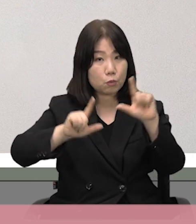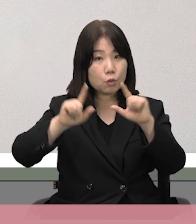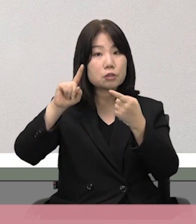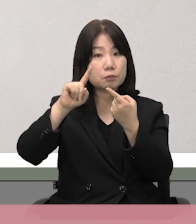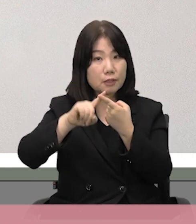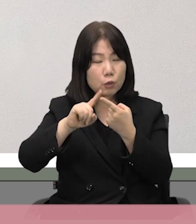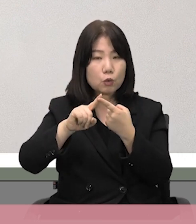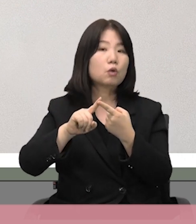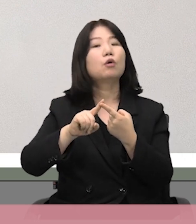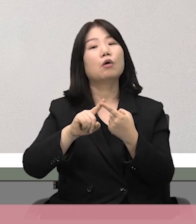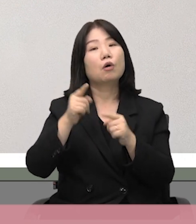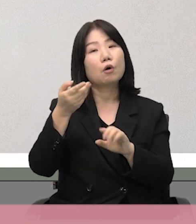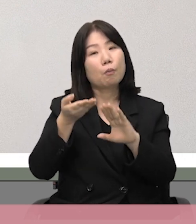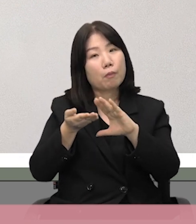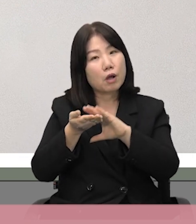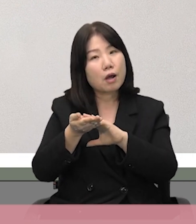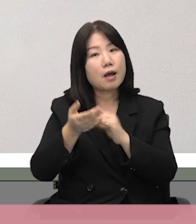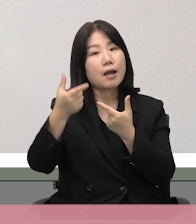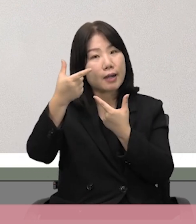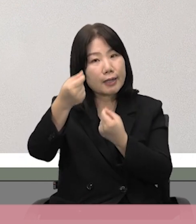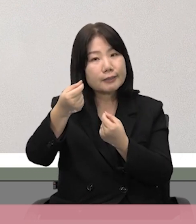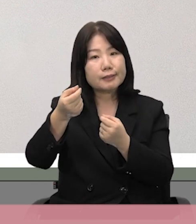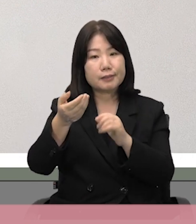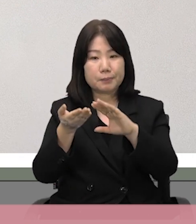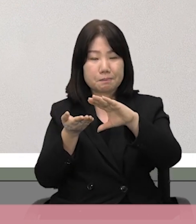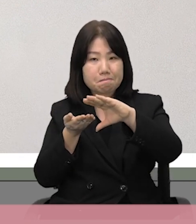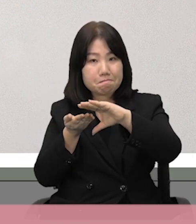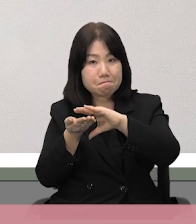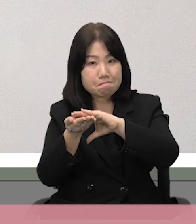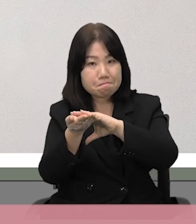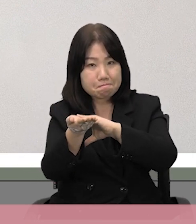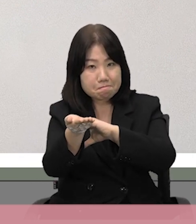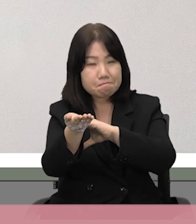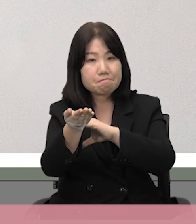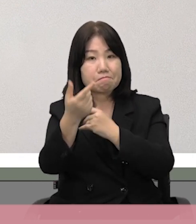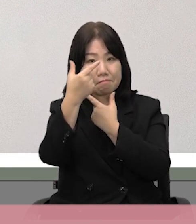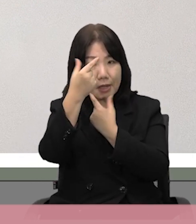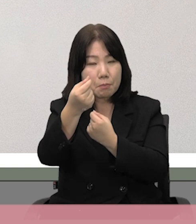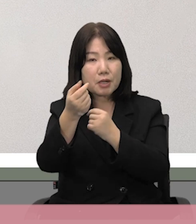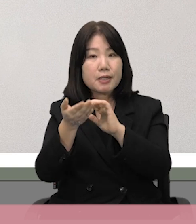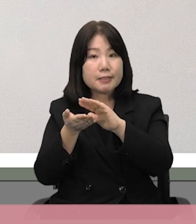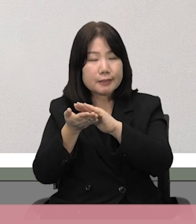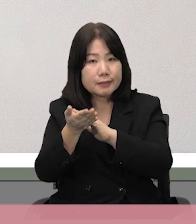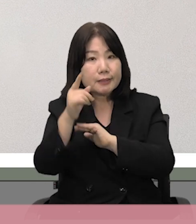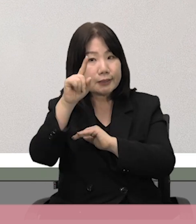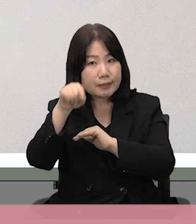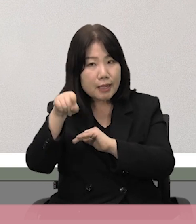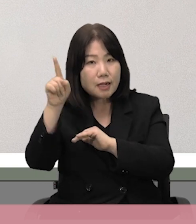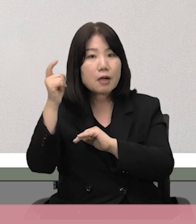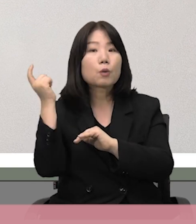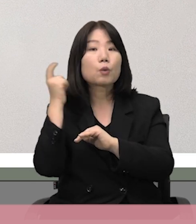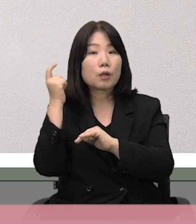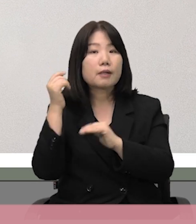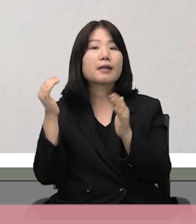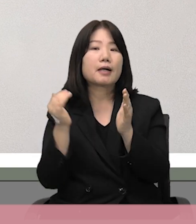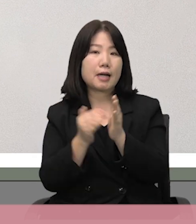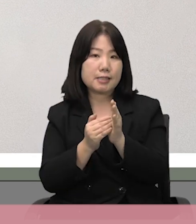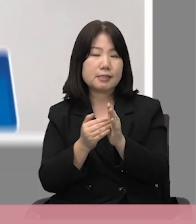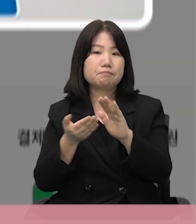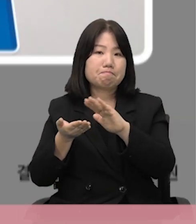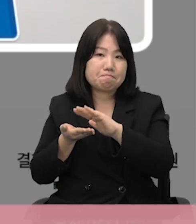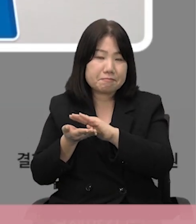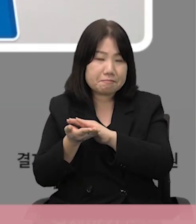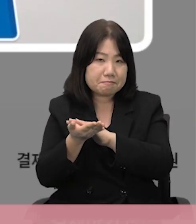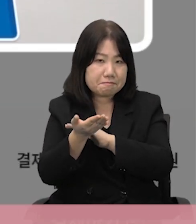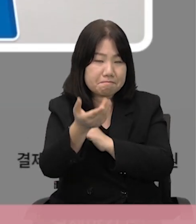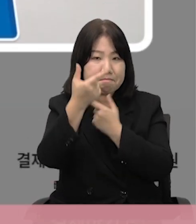신용카드의 모양과 똑같은 방향으로 투입구의 카드의 위치를 맞춰 딸깍 소리가 날 때까지 밀어 넣어 봅시다.